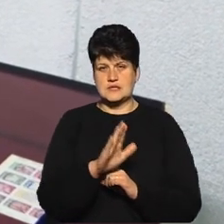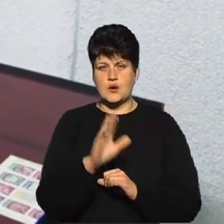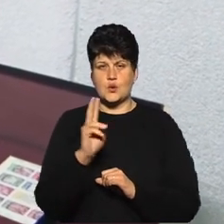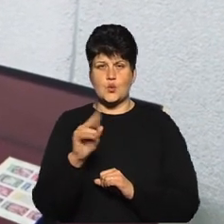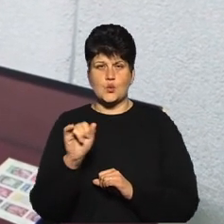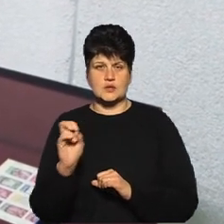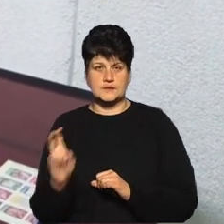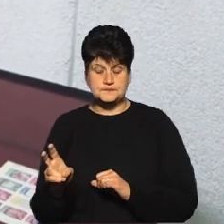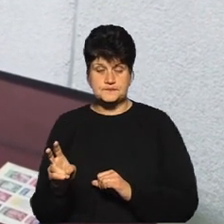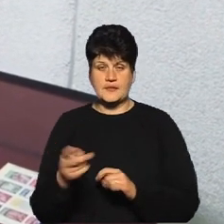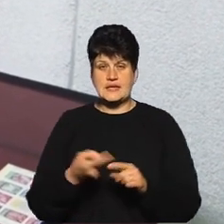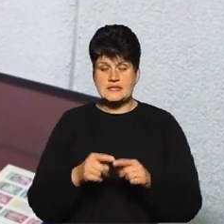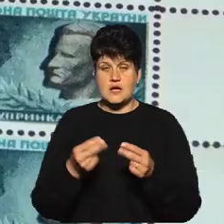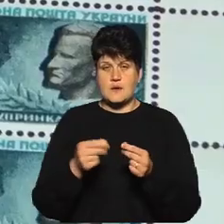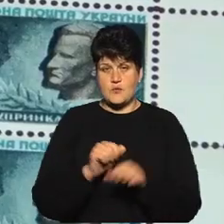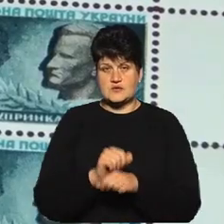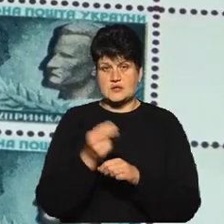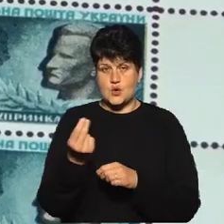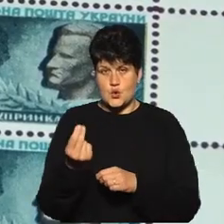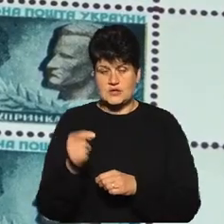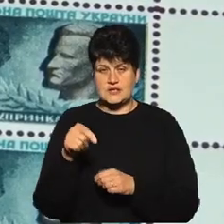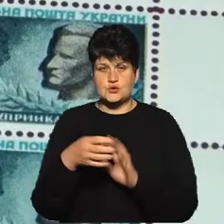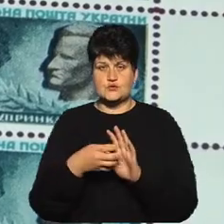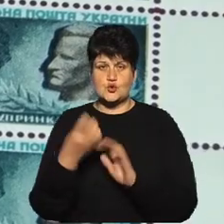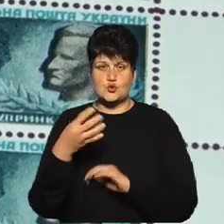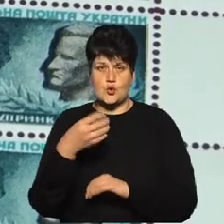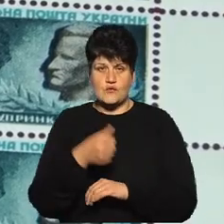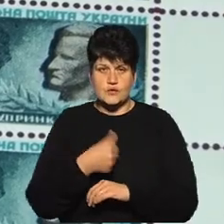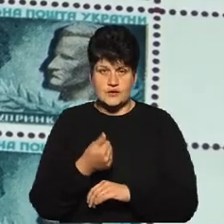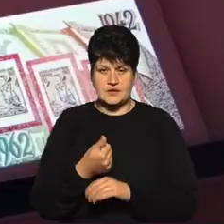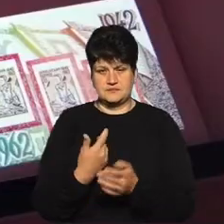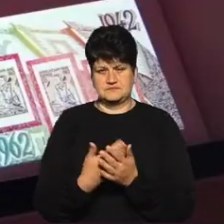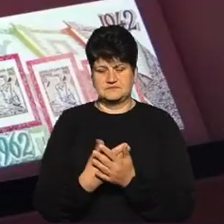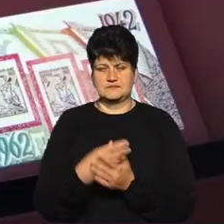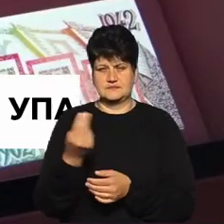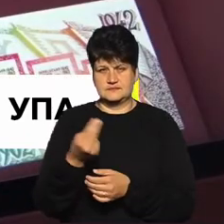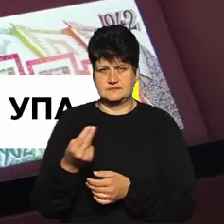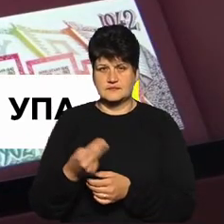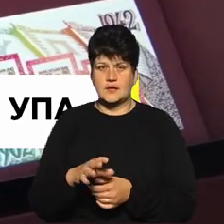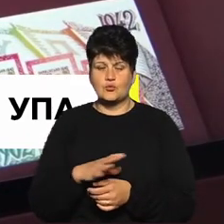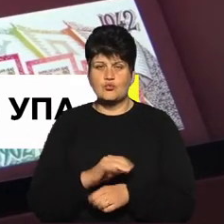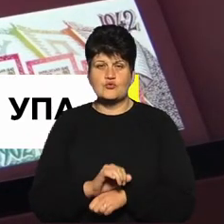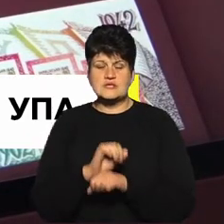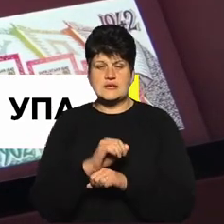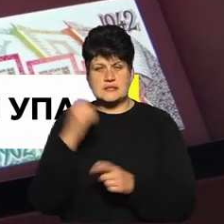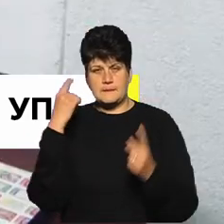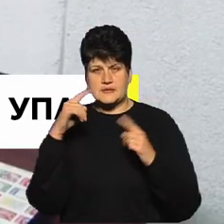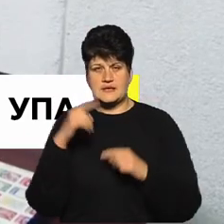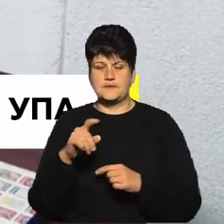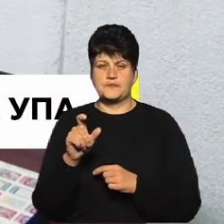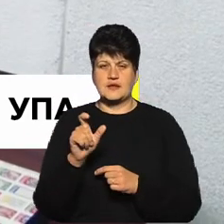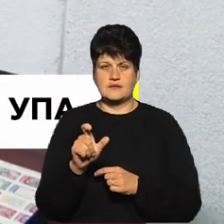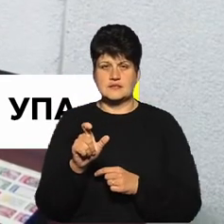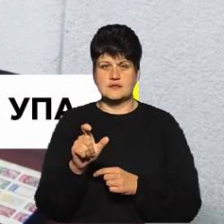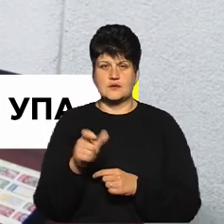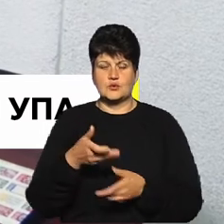бафони «Повстанські гроші» 1940-х років. Автором ескізів цих грошей є відомий повстанський митець Ніл Хасевич,